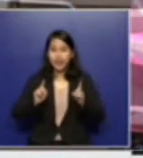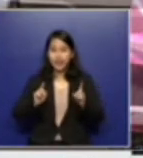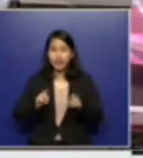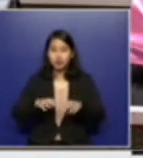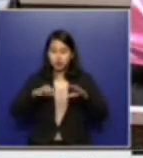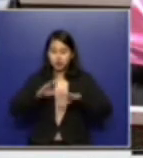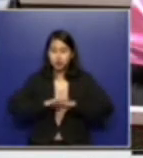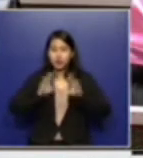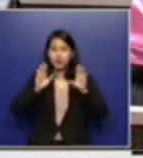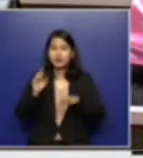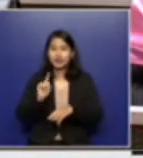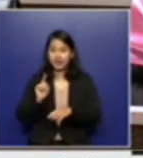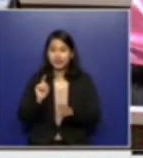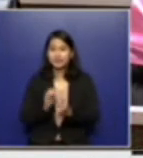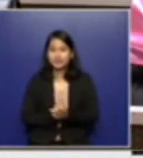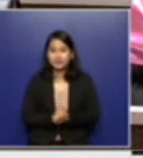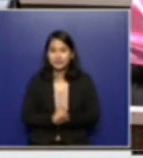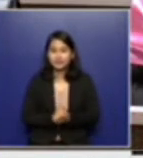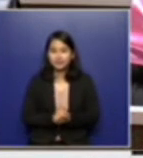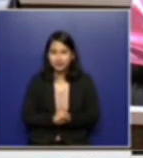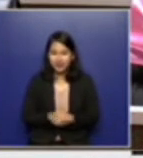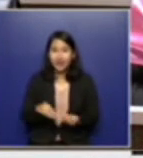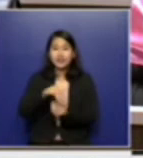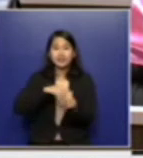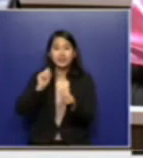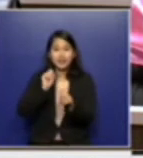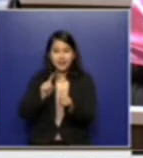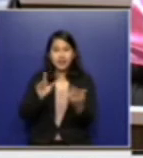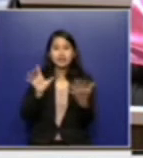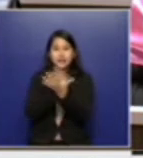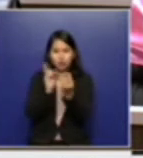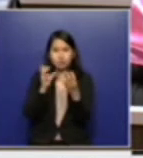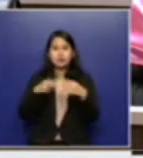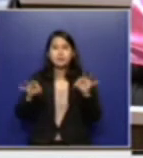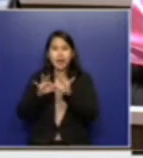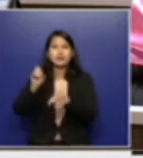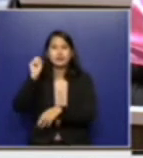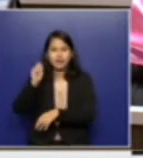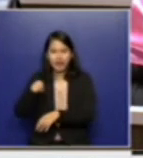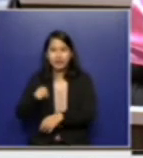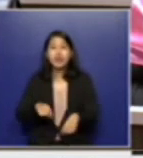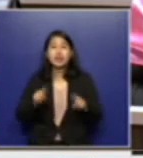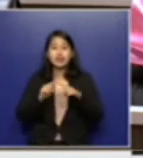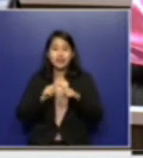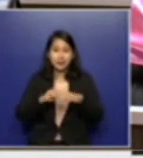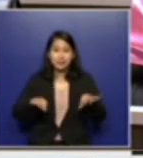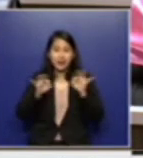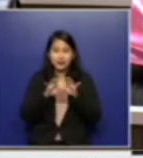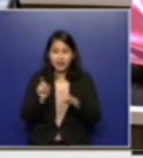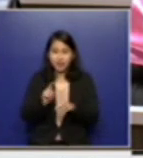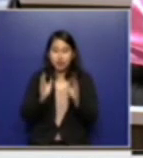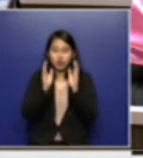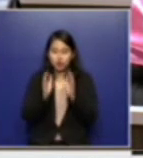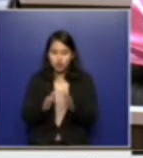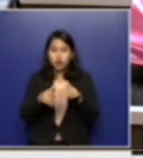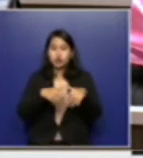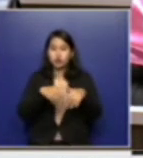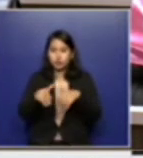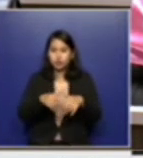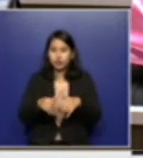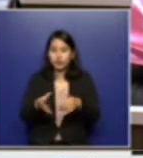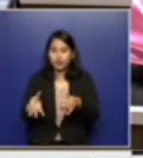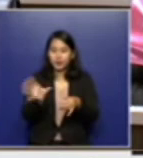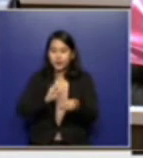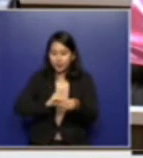อริส จอห์นสันเนี่ยเขาบอกว่าเศรษฐกิจสังคมนี่สำคัญที่สำคัญก็คือถึงแม้ว่าเขาจะมีคนติดโรคเสีย